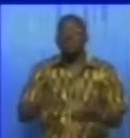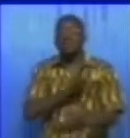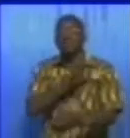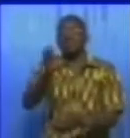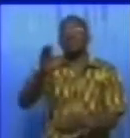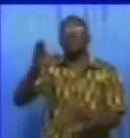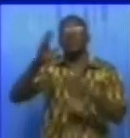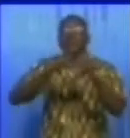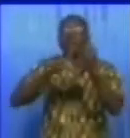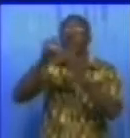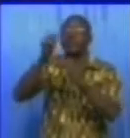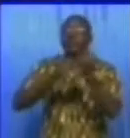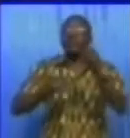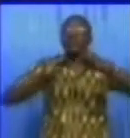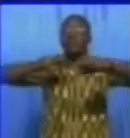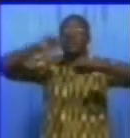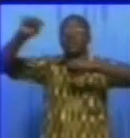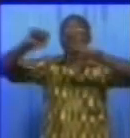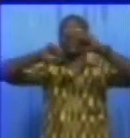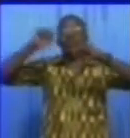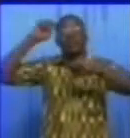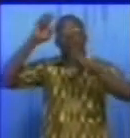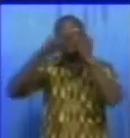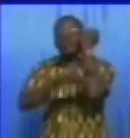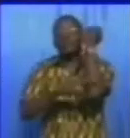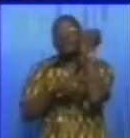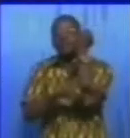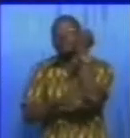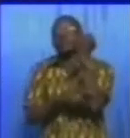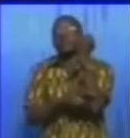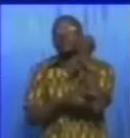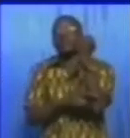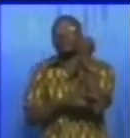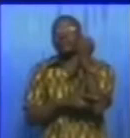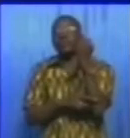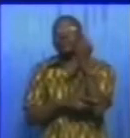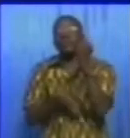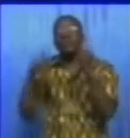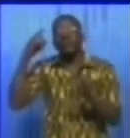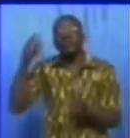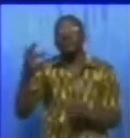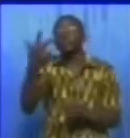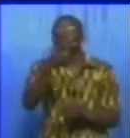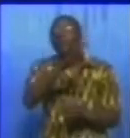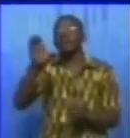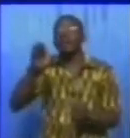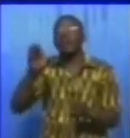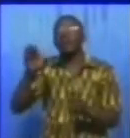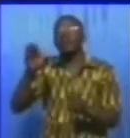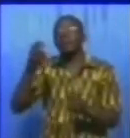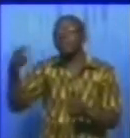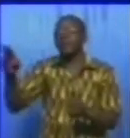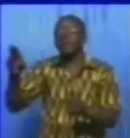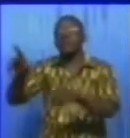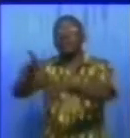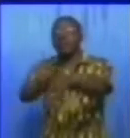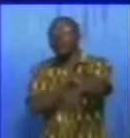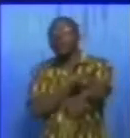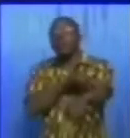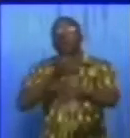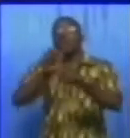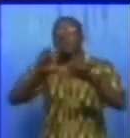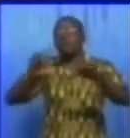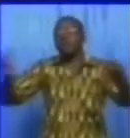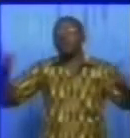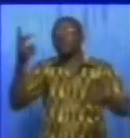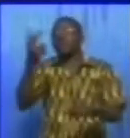les infrastructures sportives de la région. Le stade fait 300 mètres de longueur sur 250 mètres de largeur. Au niveau